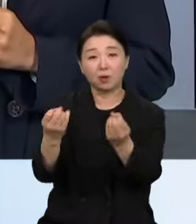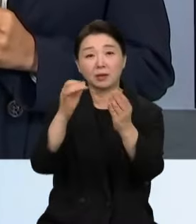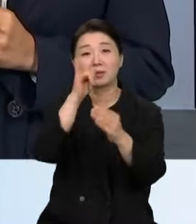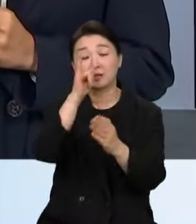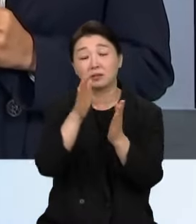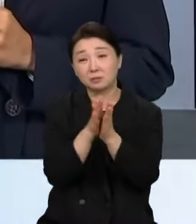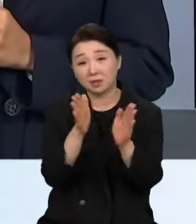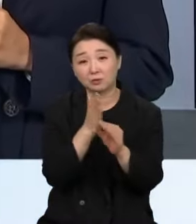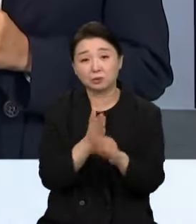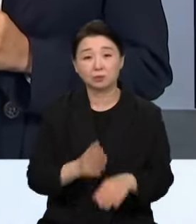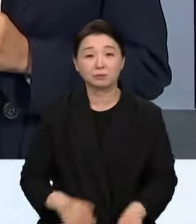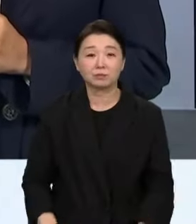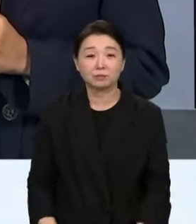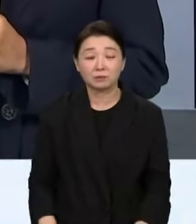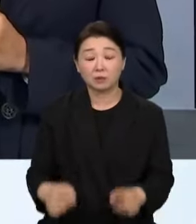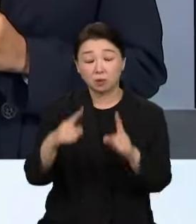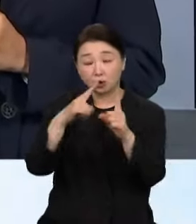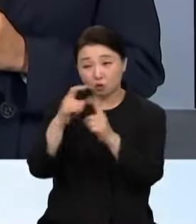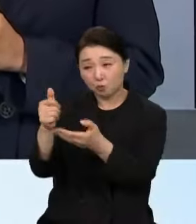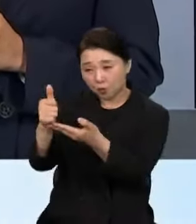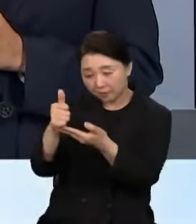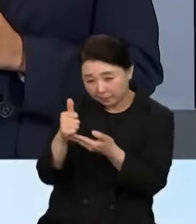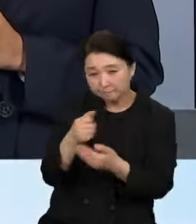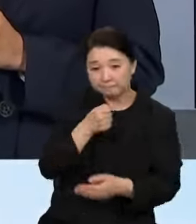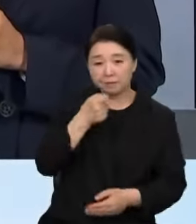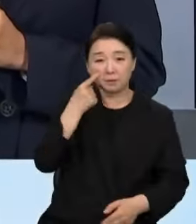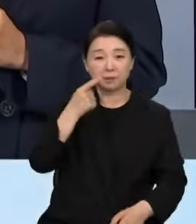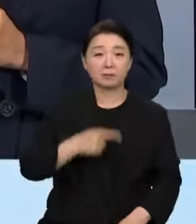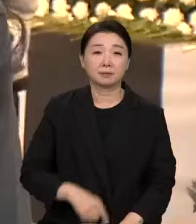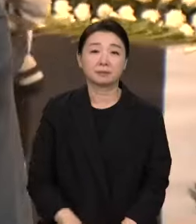진행이 되고 있습니다. 이 추모객들 얘기 먼저 듣고 오겠습니다.